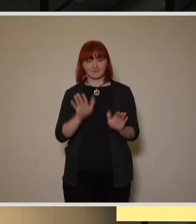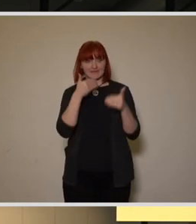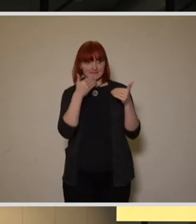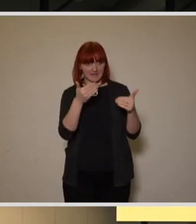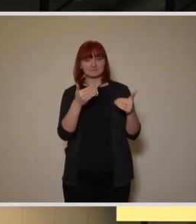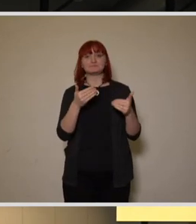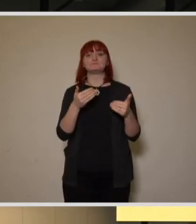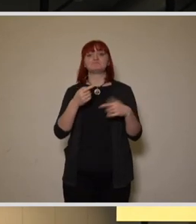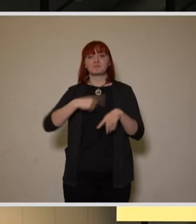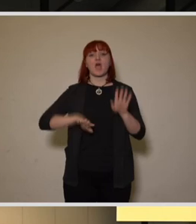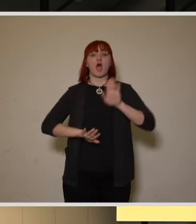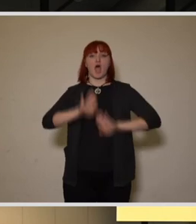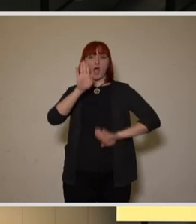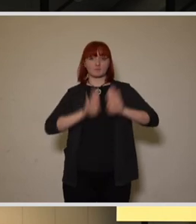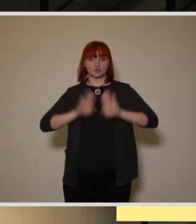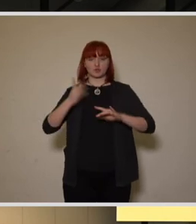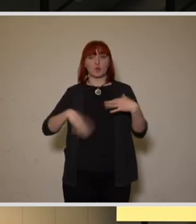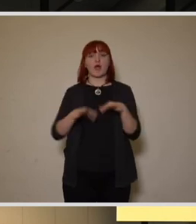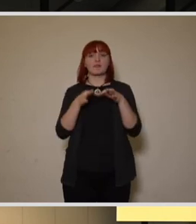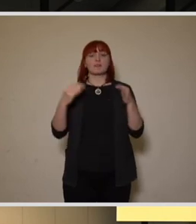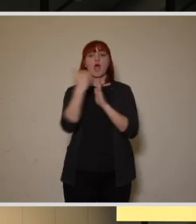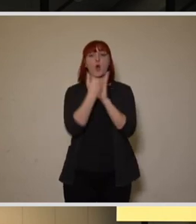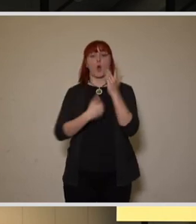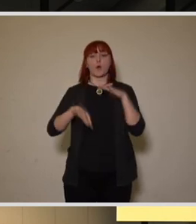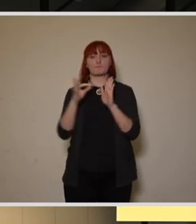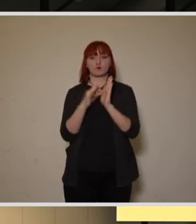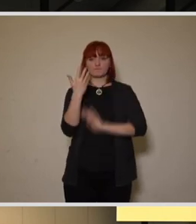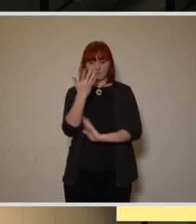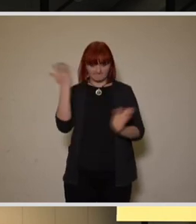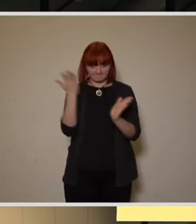Wir haben damit die Abstimmung zum Tagesordnungspunkt 5 absolviert und wir